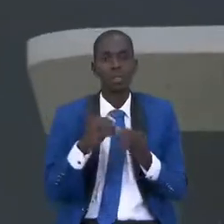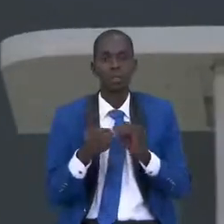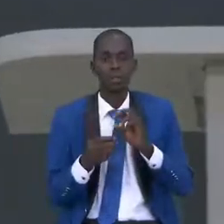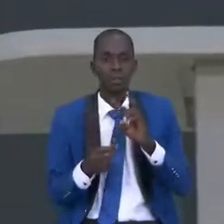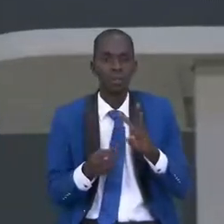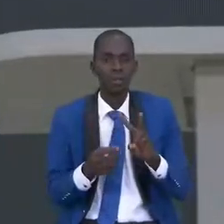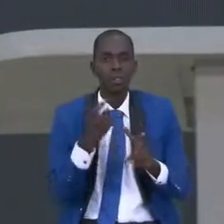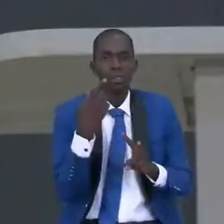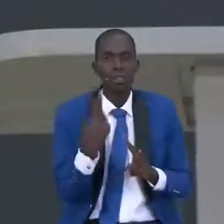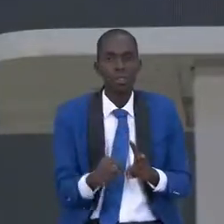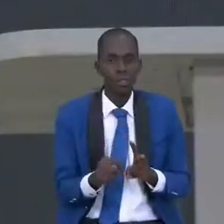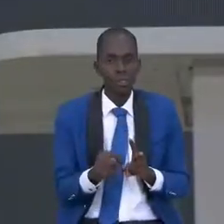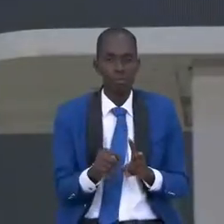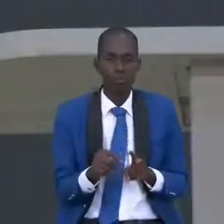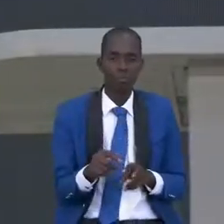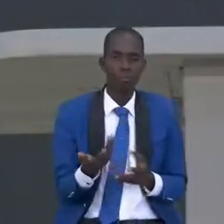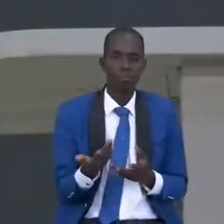Deuxième point,